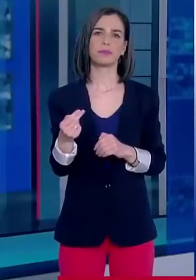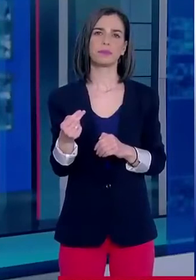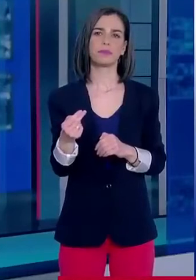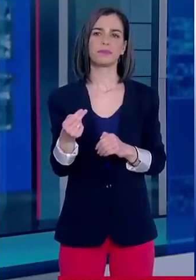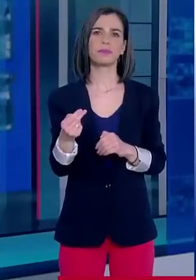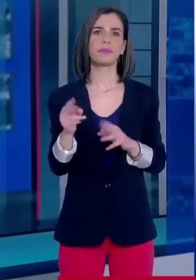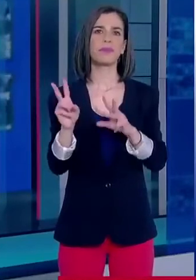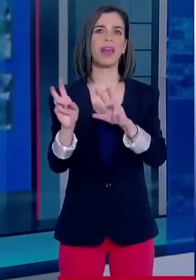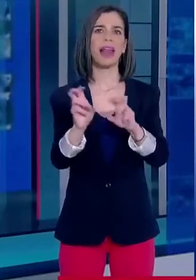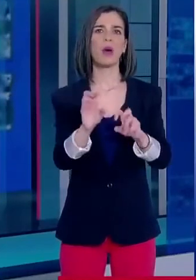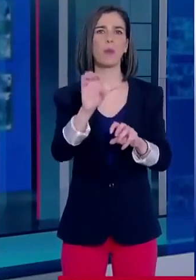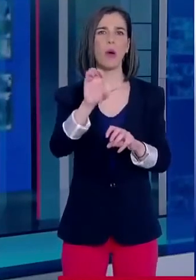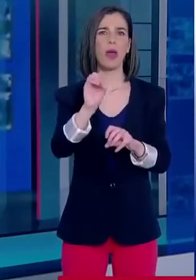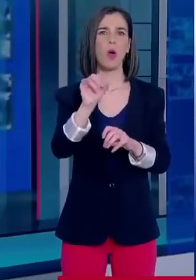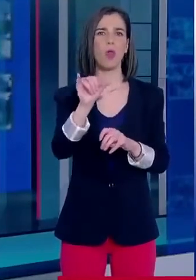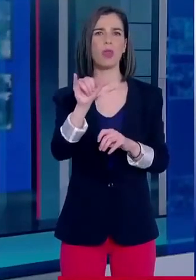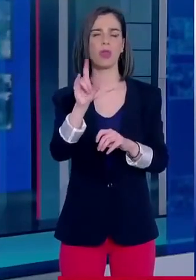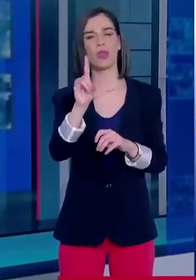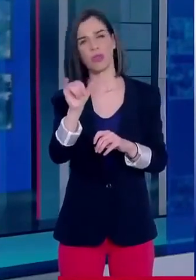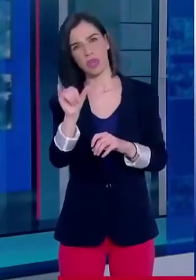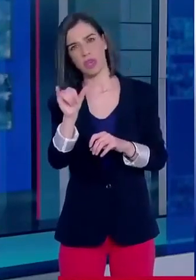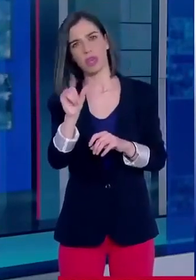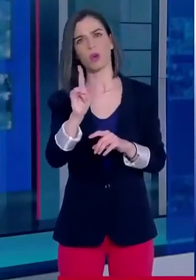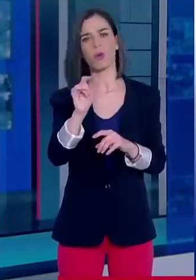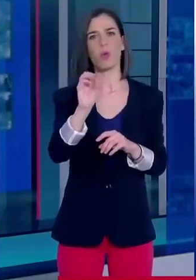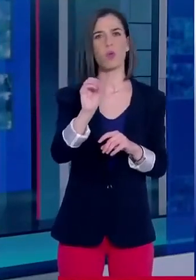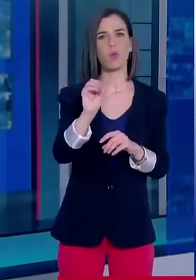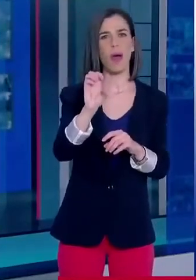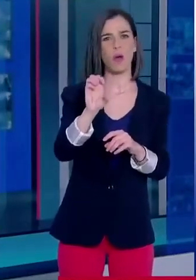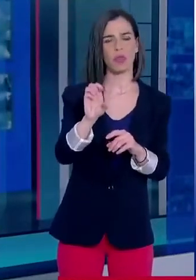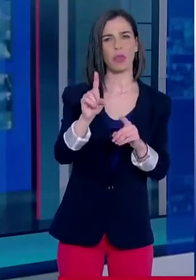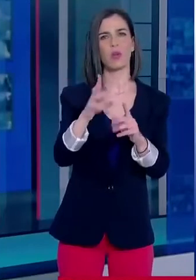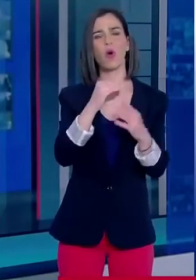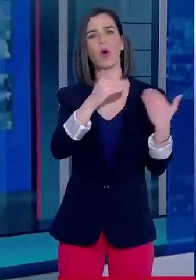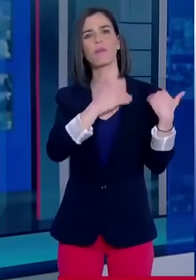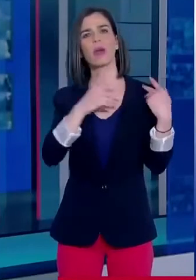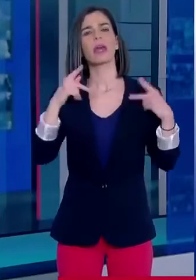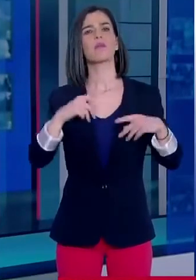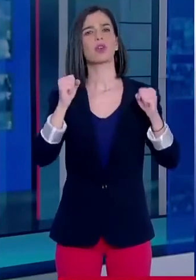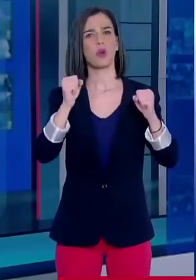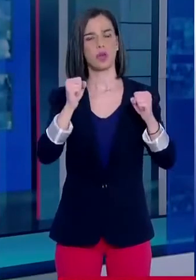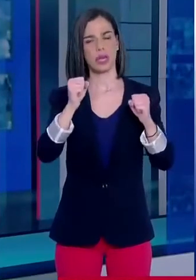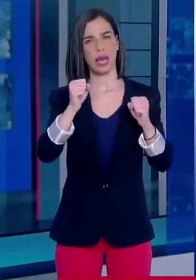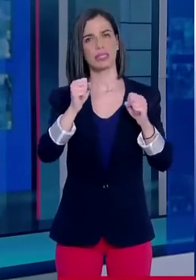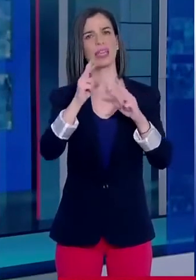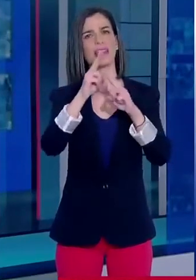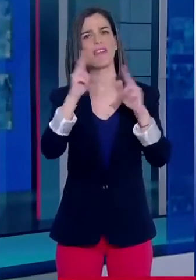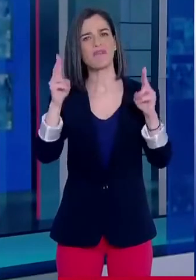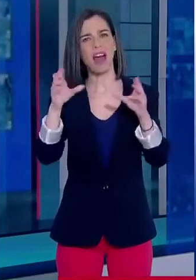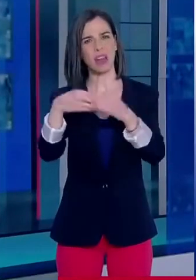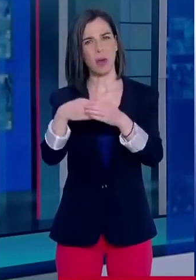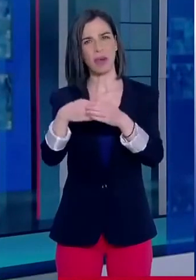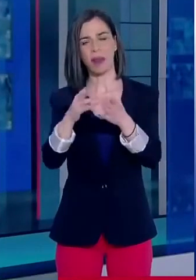τους ελέγχους από τον ΕΟΔΗ και όχι μόνο από τον ΕΟΔΗ, γιατί αρμόδιο είναι το Υπουργείο Υγείας, η Εθνική Αρχή Διαφάνειας, εφόσον υπάρχει